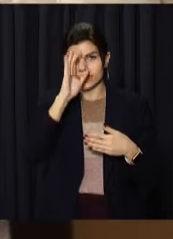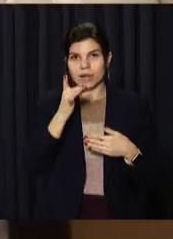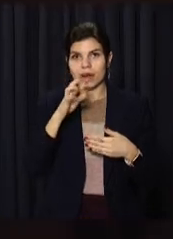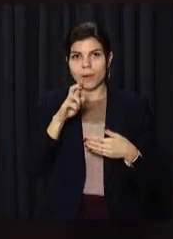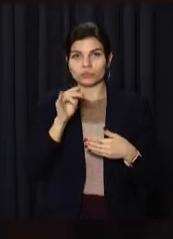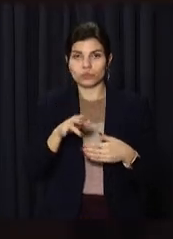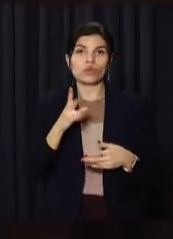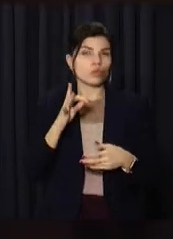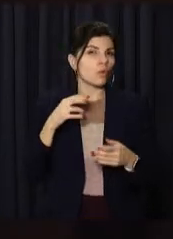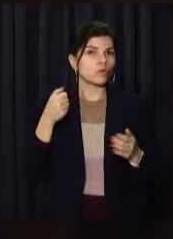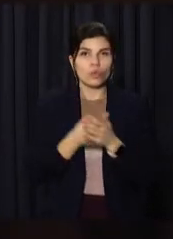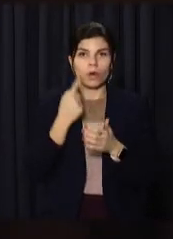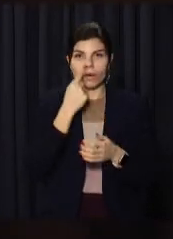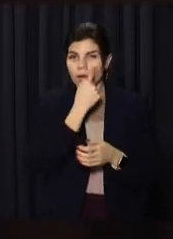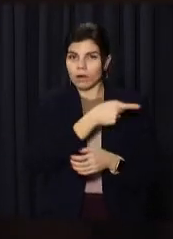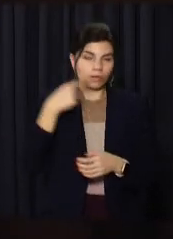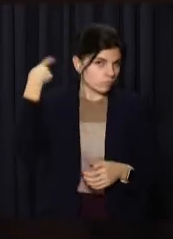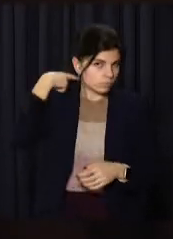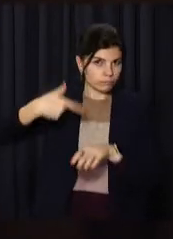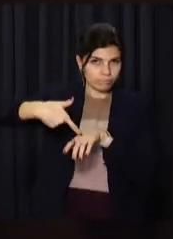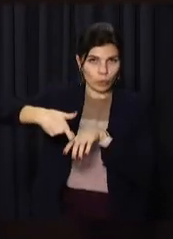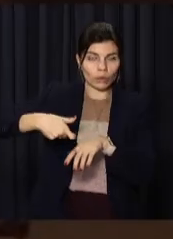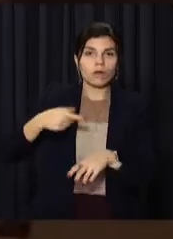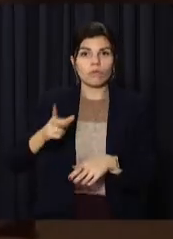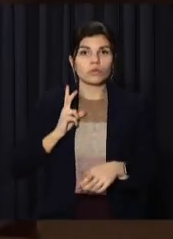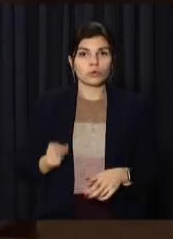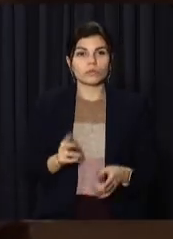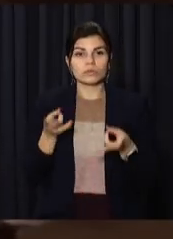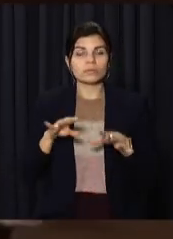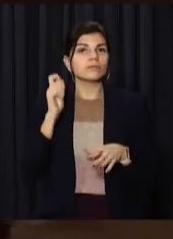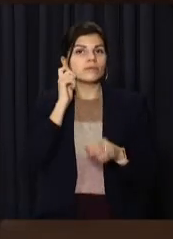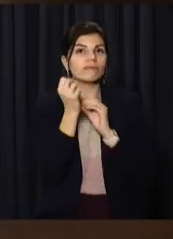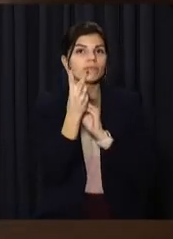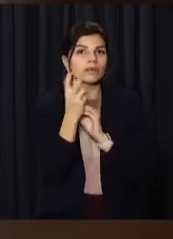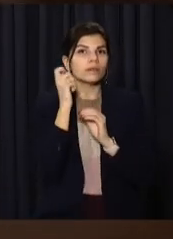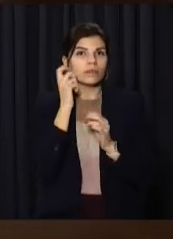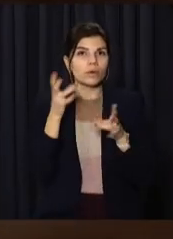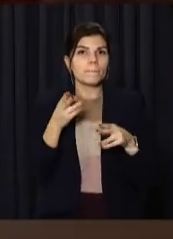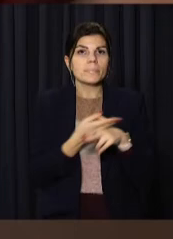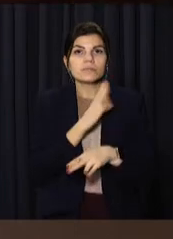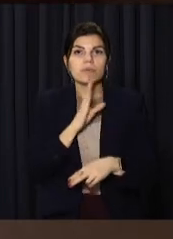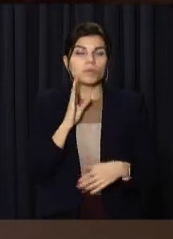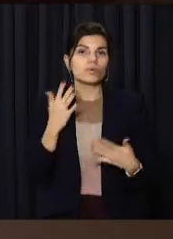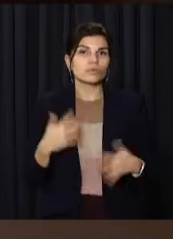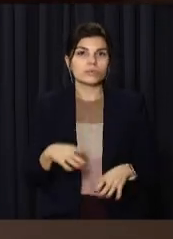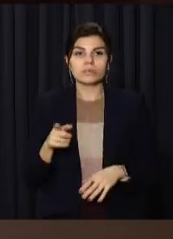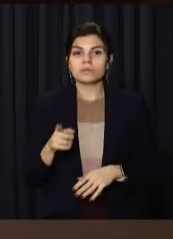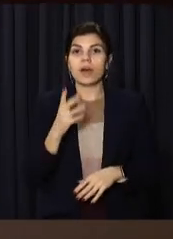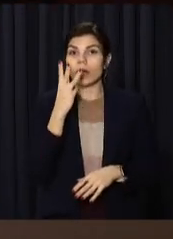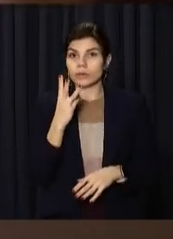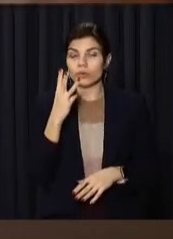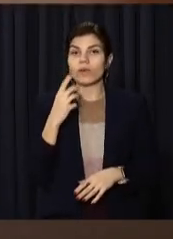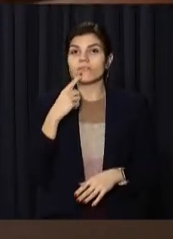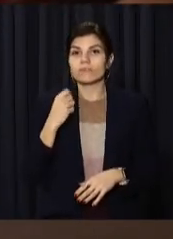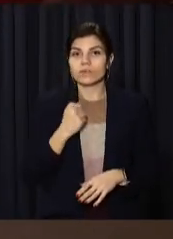не вистрелив їй в голову. Осиротіла її донька, дівчинці 12 років. 3 з нацгвардійців не із Дніпра.